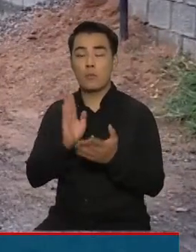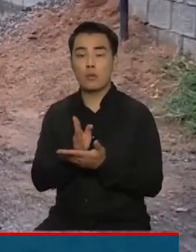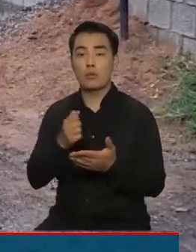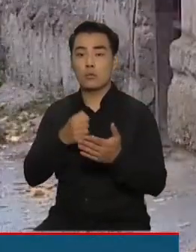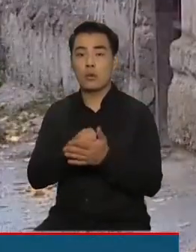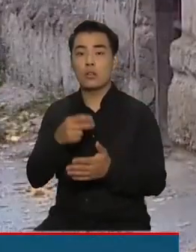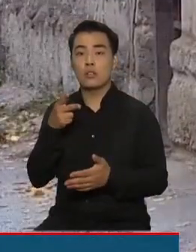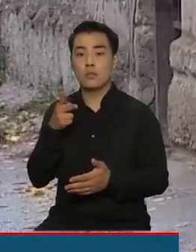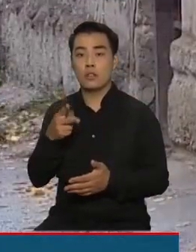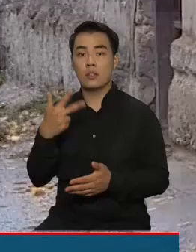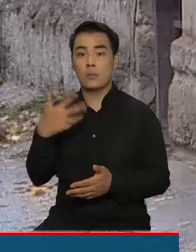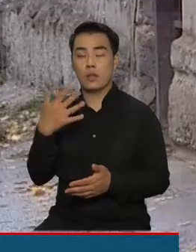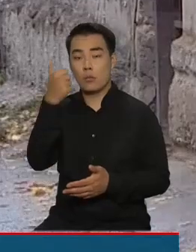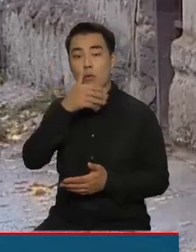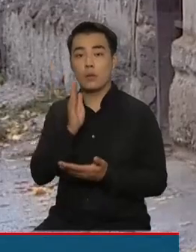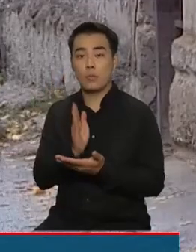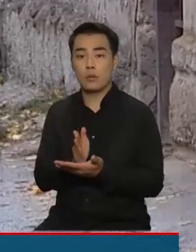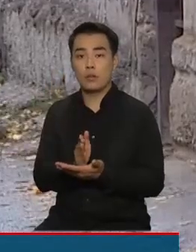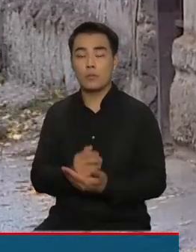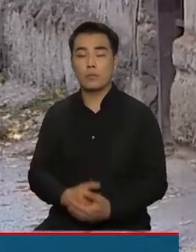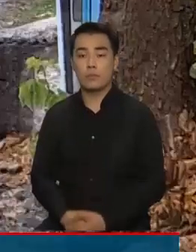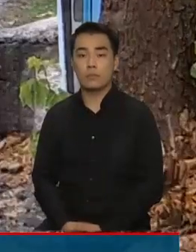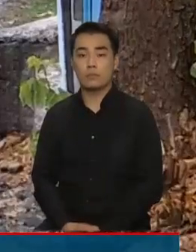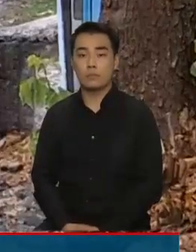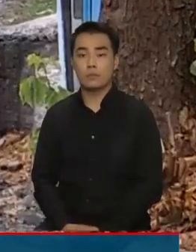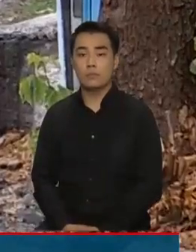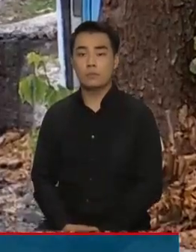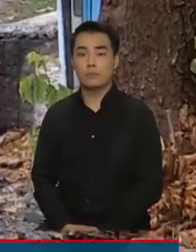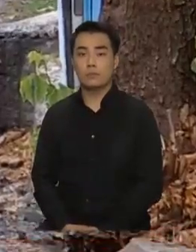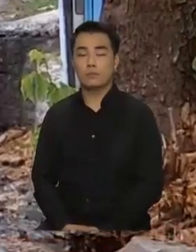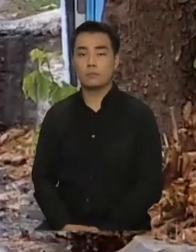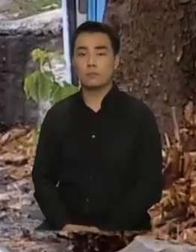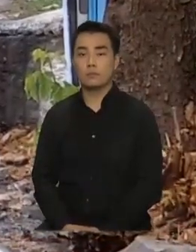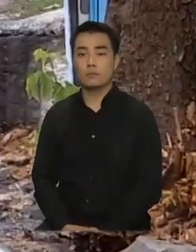2035 года. Шудин Заидов, Мирас Ашенов, Абзал Турабеков, Жибек Жолы, Шымкент.